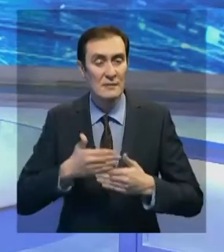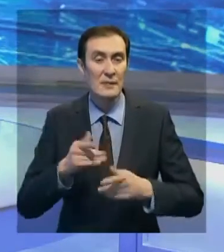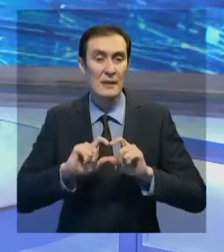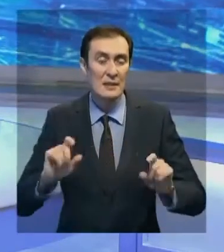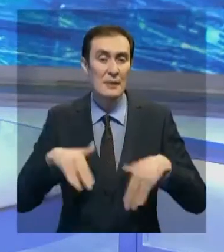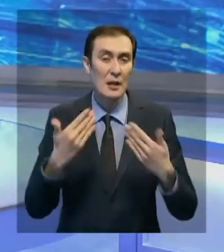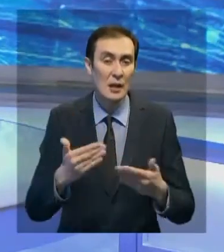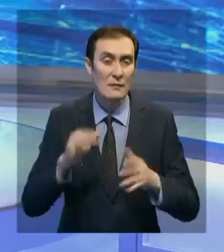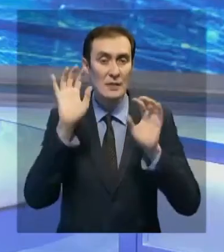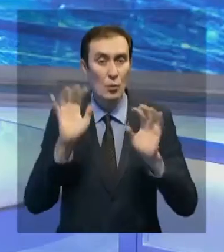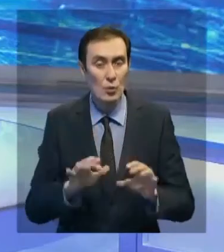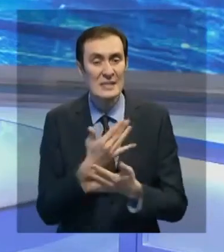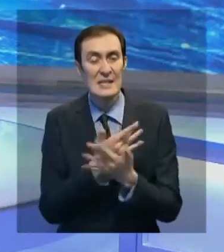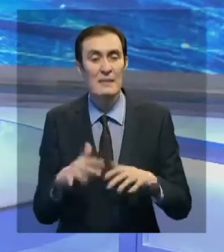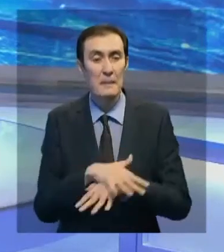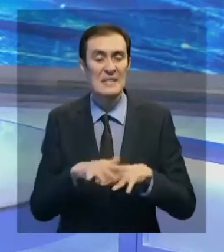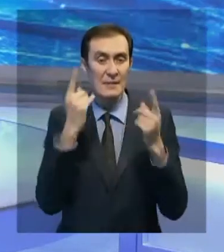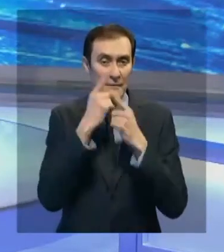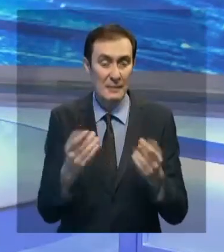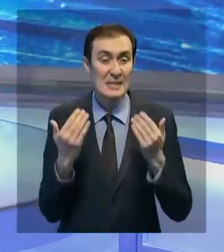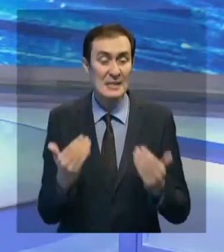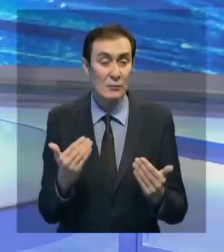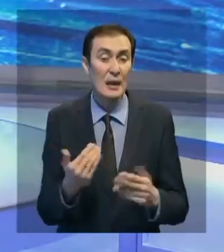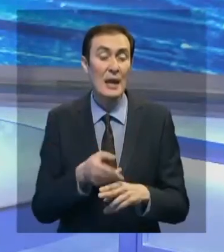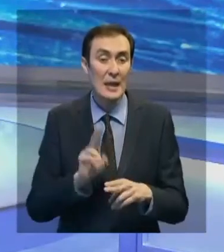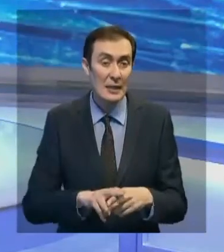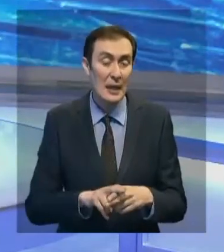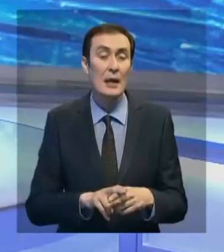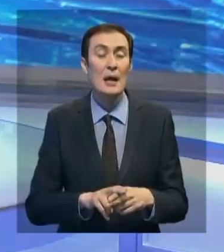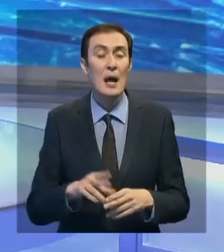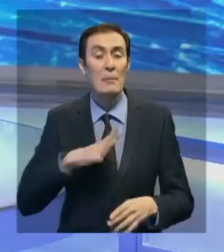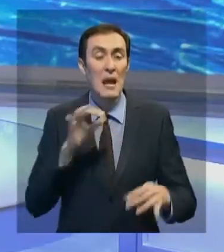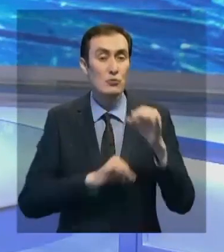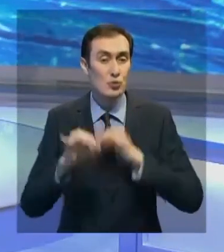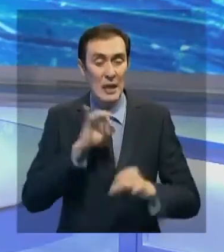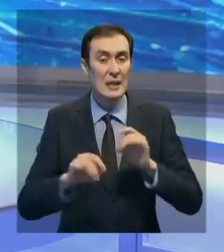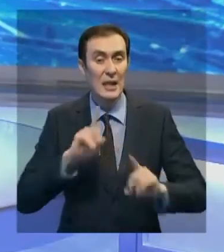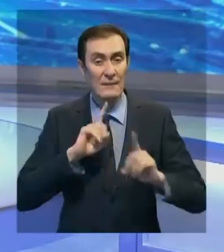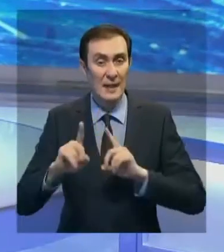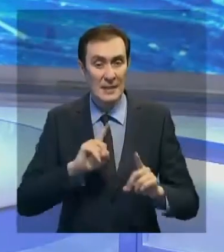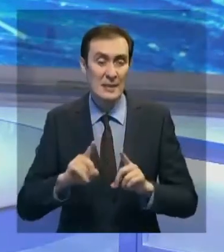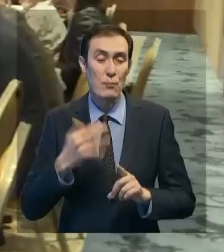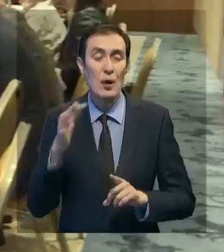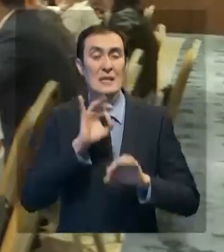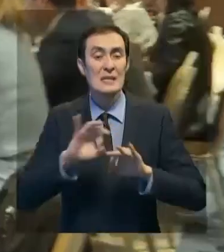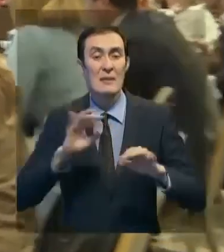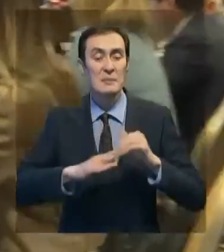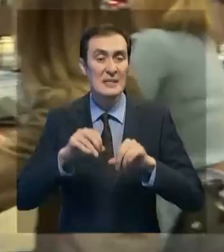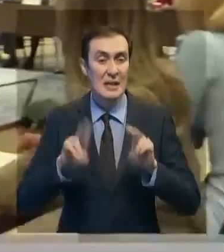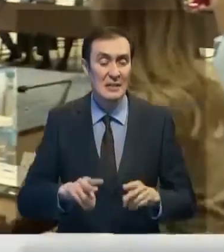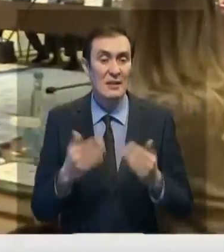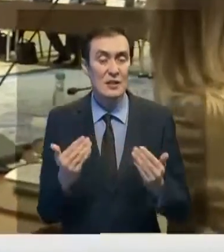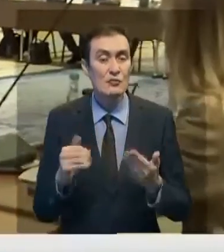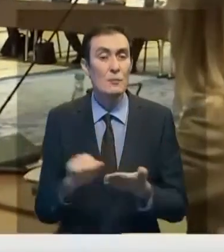редакции предлагают в рамках закона о средствах массовой информации. Сегодня его в очередной раз обсуждали на конференции. По словам